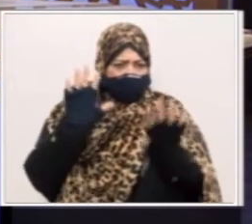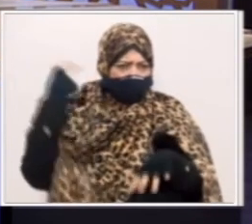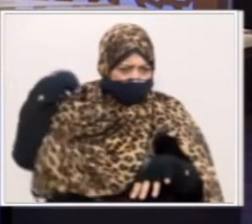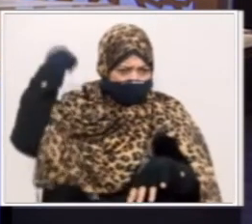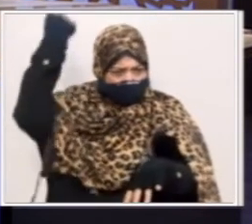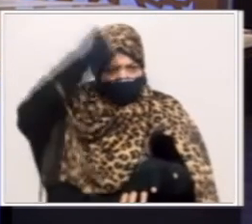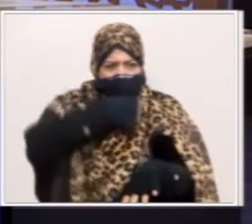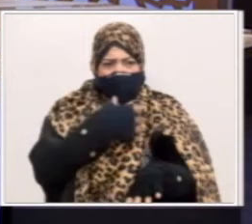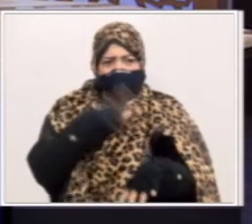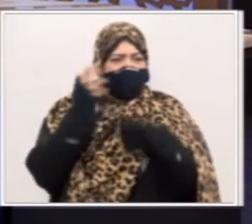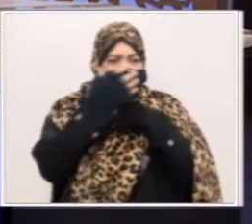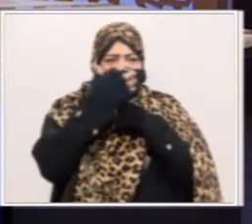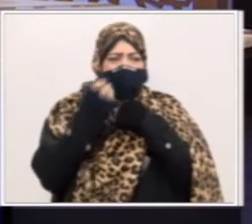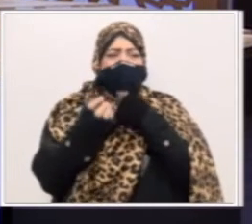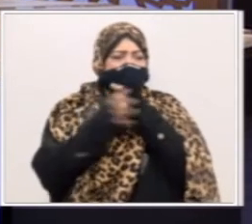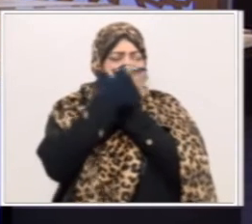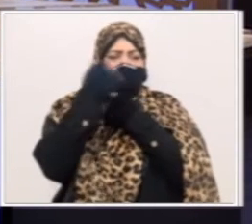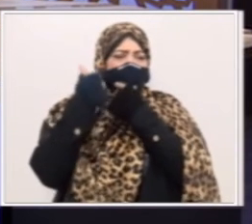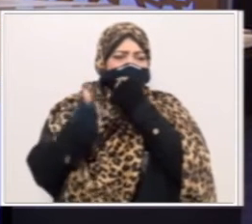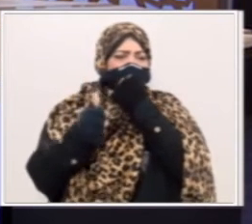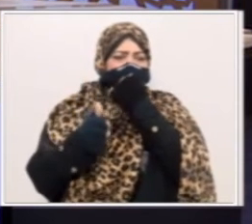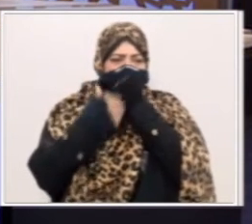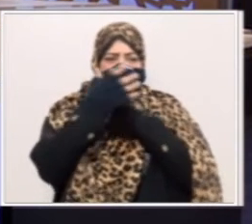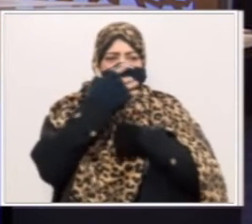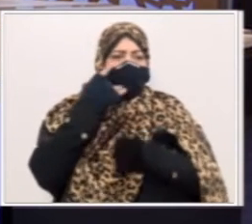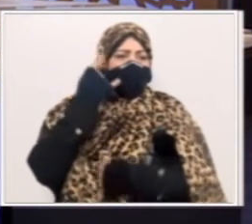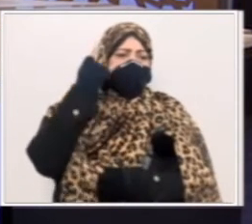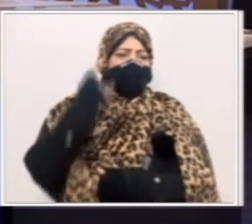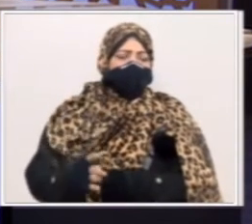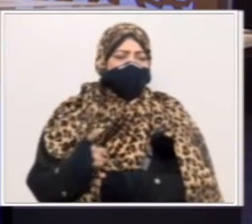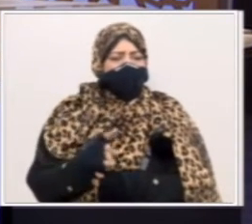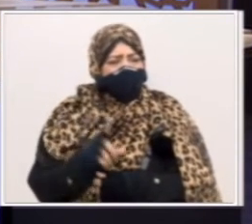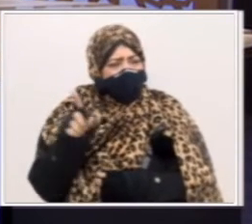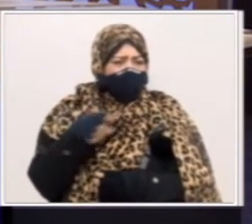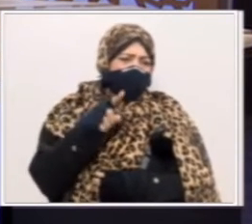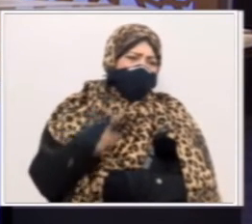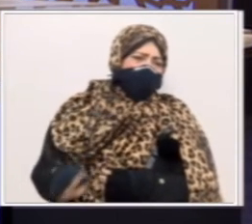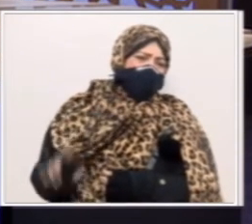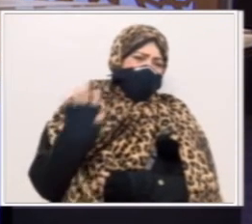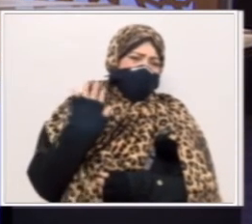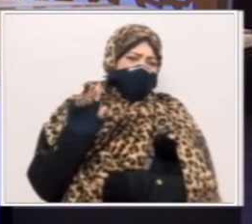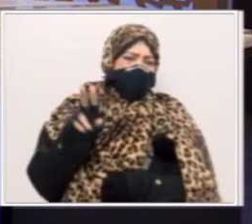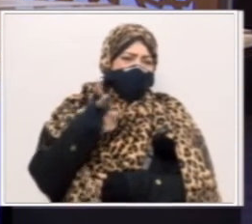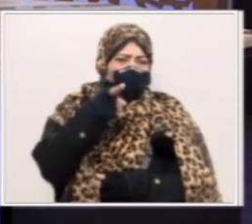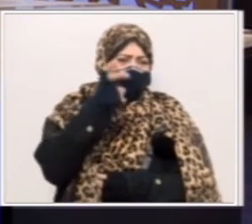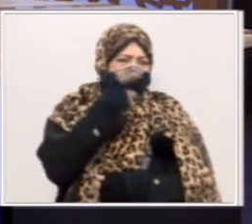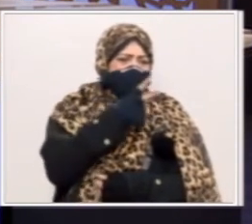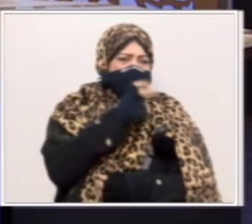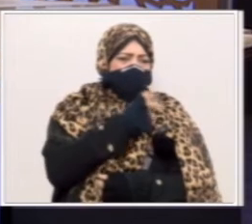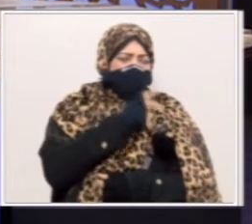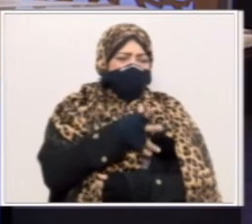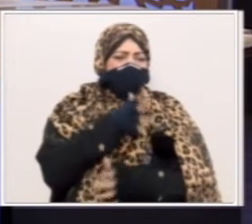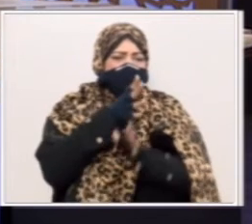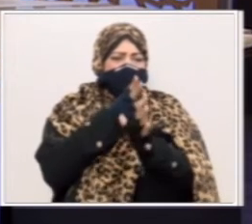لكن الأفضل الجمع بين الأدلة وجمع بين الأحاديث التي نهى فيها النبي عليه الصلاة والسلام عن